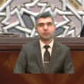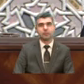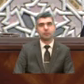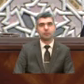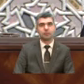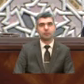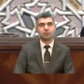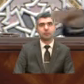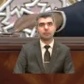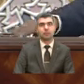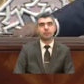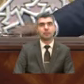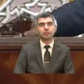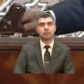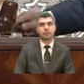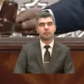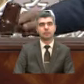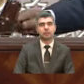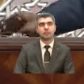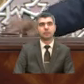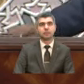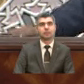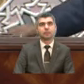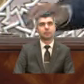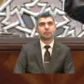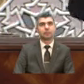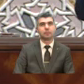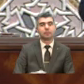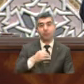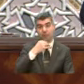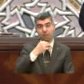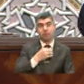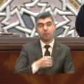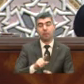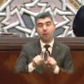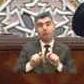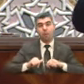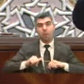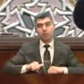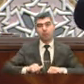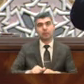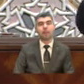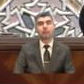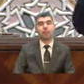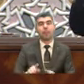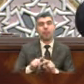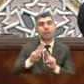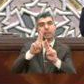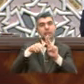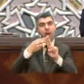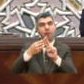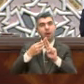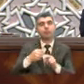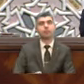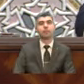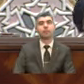الرئيس، من فضلكم تنعتبر بان ما جاء به السيد الوزير جاوب، احنا لا رقابه لنا على